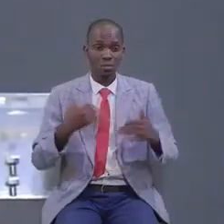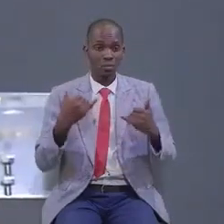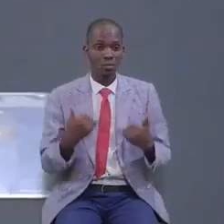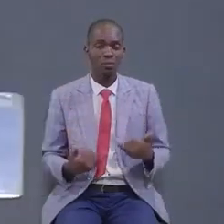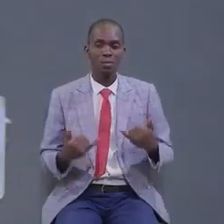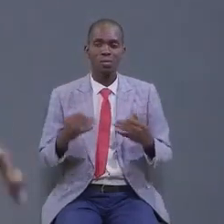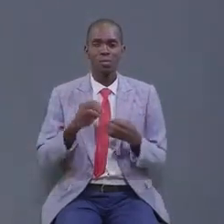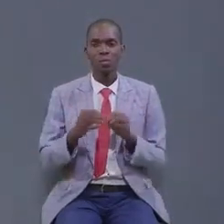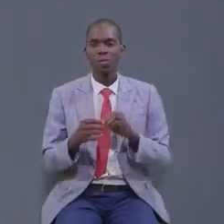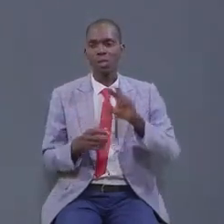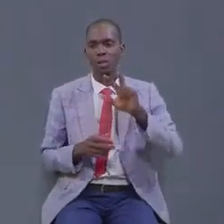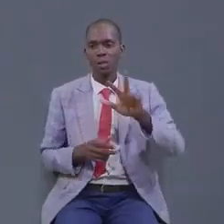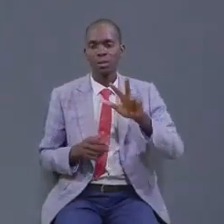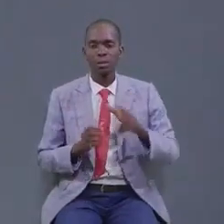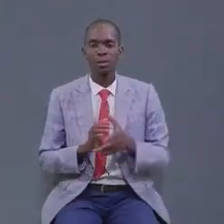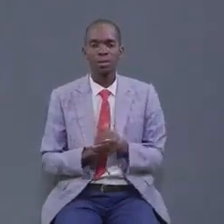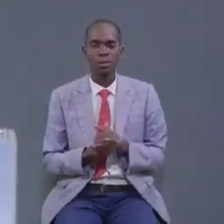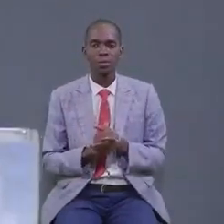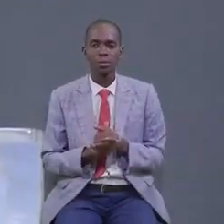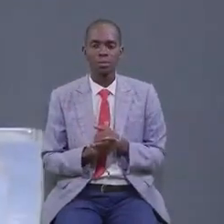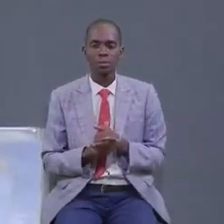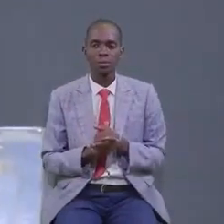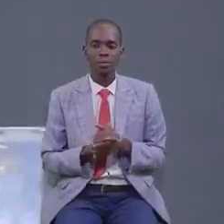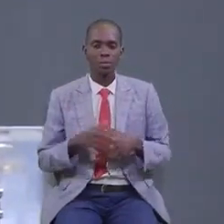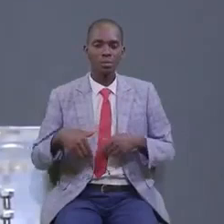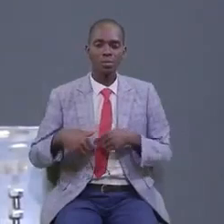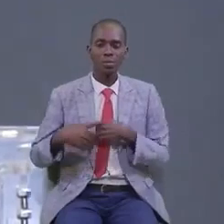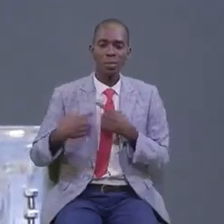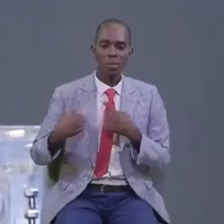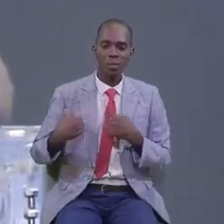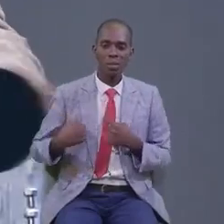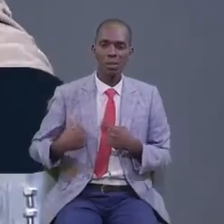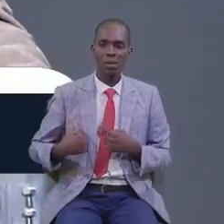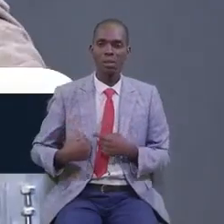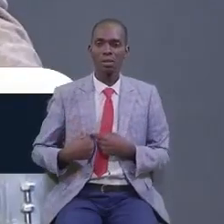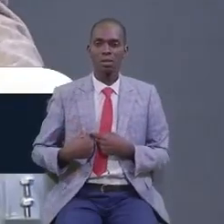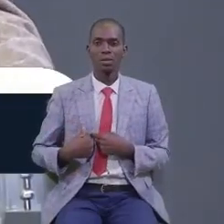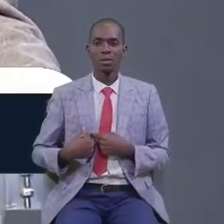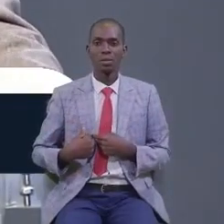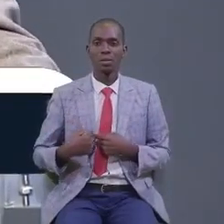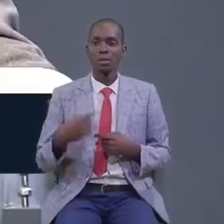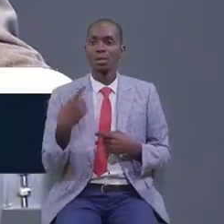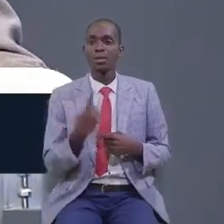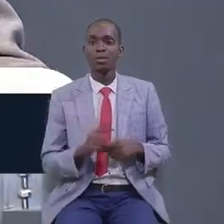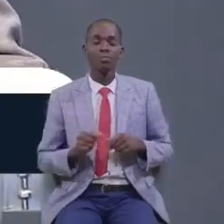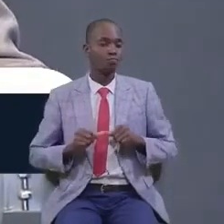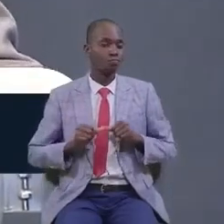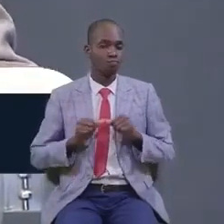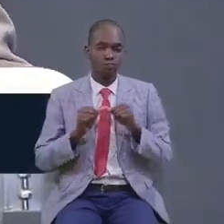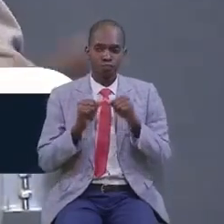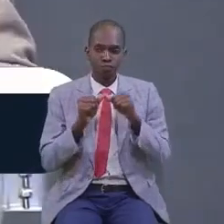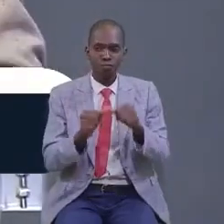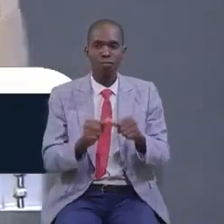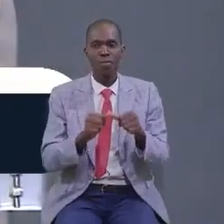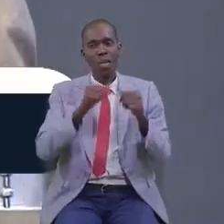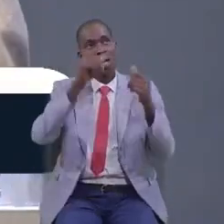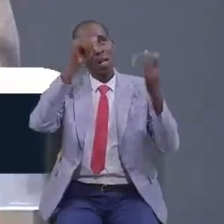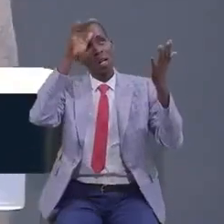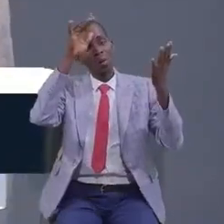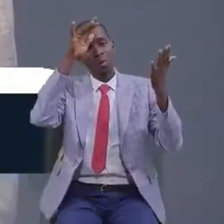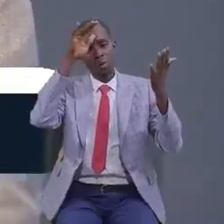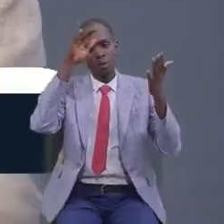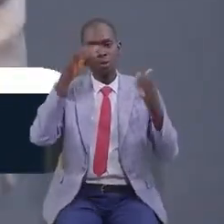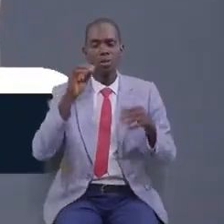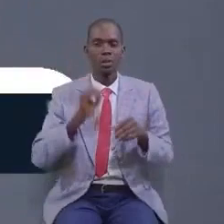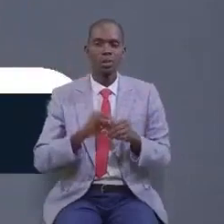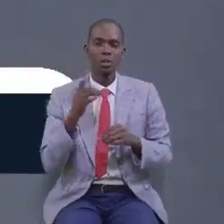3 ippudu moodava satyam we have steadfast expectation in the master mana